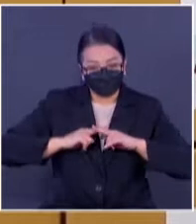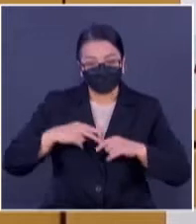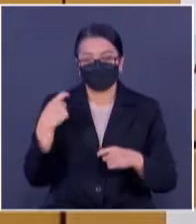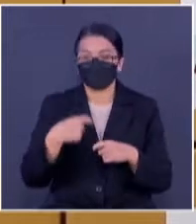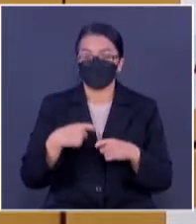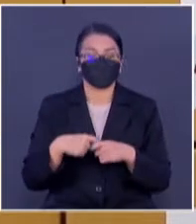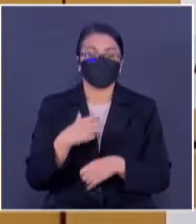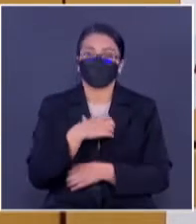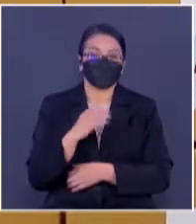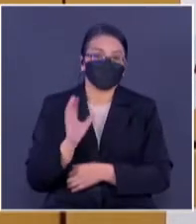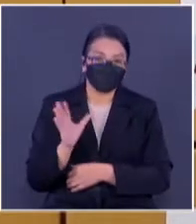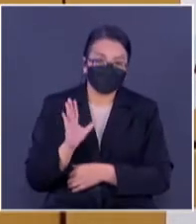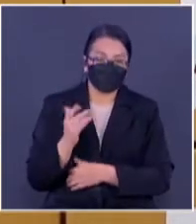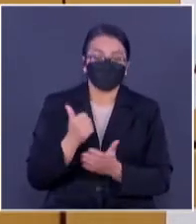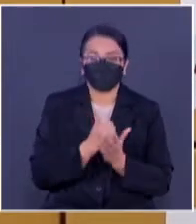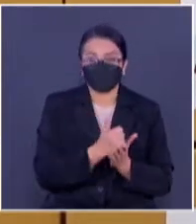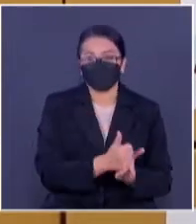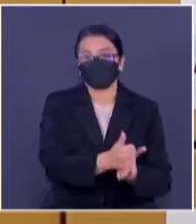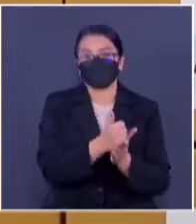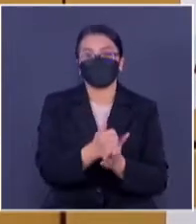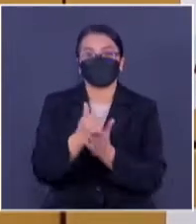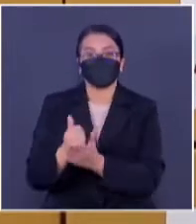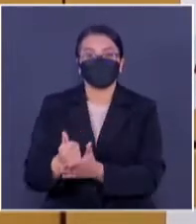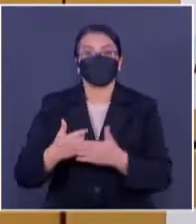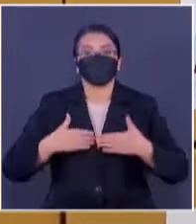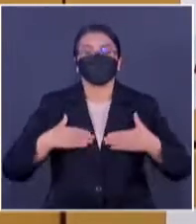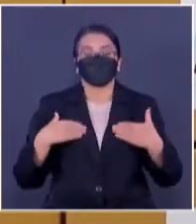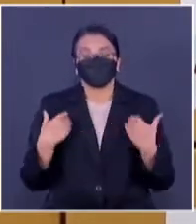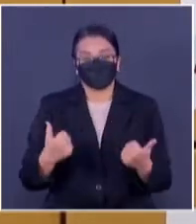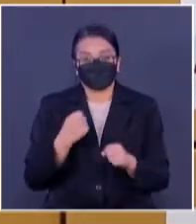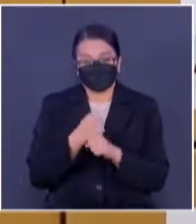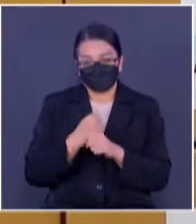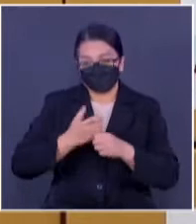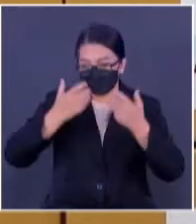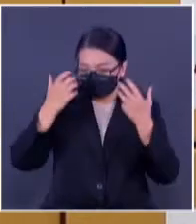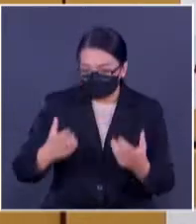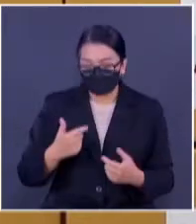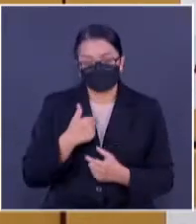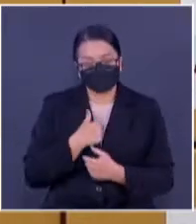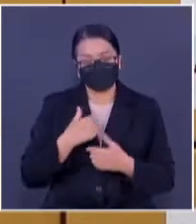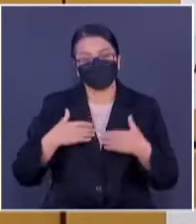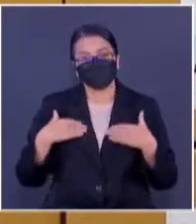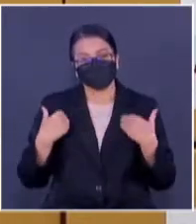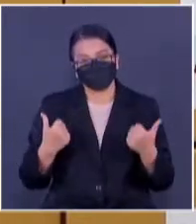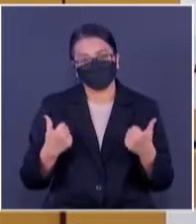ากเลยไม่อยากให้อยู่ในสถานการณ์แบบนี้นะคะก็เลยรู้สึกมีความสุขค่ะทุกคนทำงานหนักแต่ว่าเราแฮปปี้มากค่ะวันนี